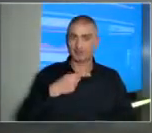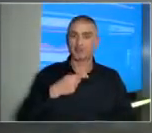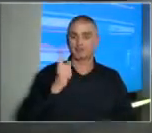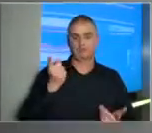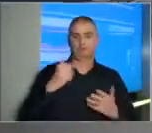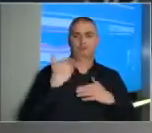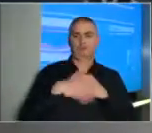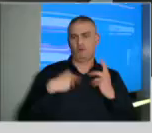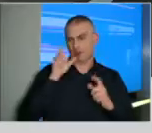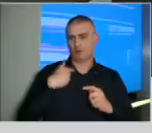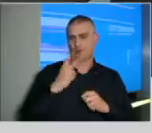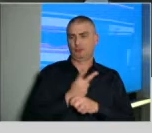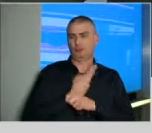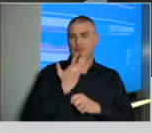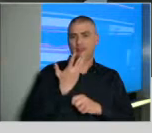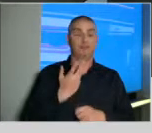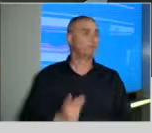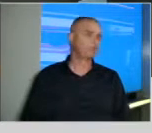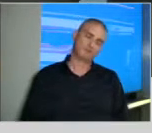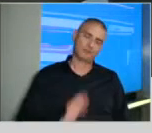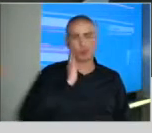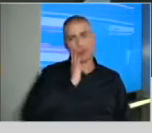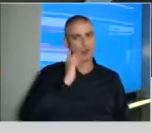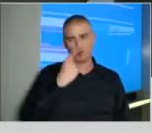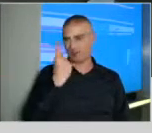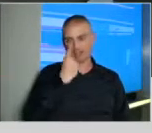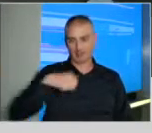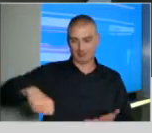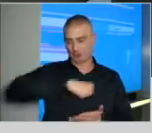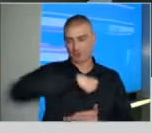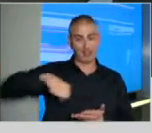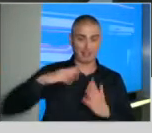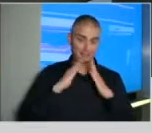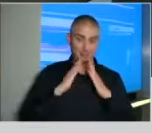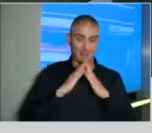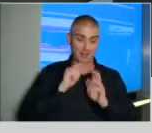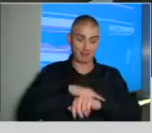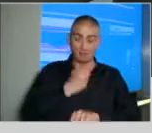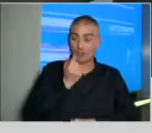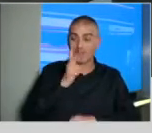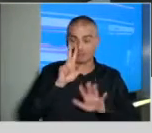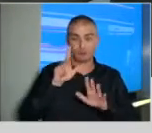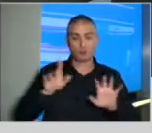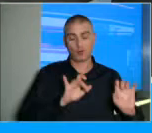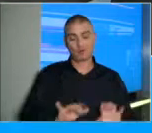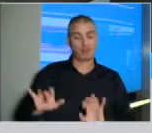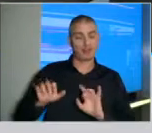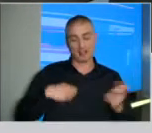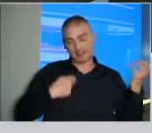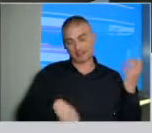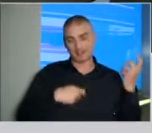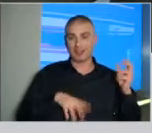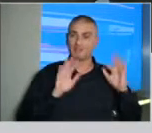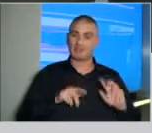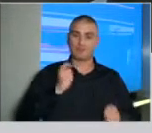שוב אנחנו אנשים רגילים. אוי, הוא היחיד שמגייץ בבית, וברבע לשמונה הוא מנגן גם בגיטרה